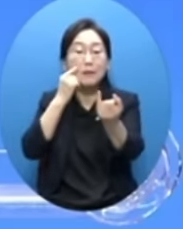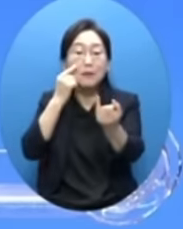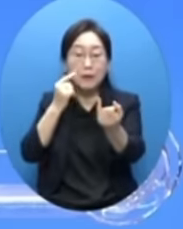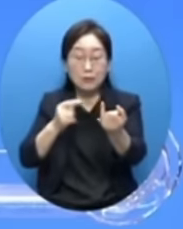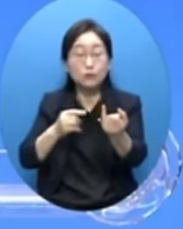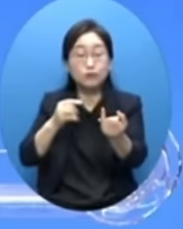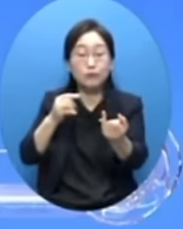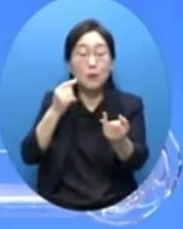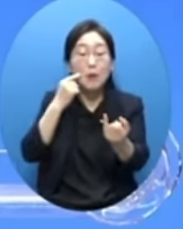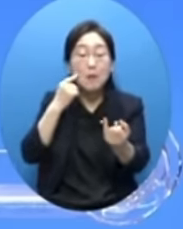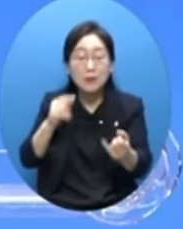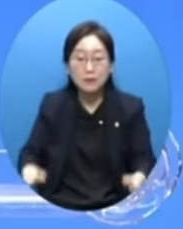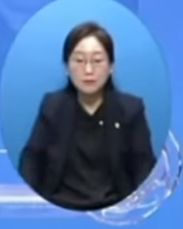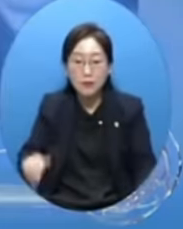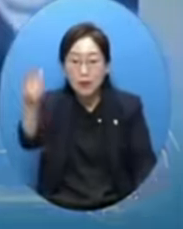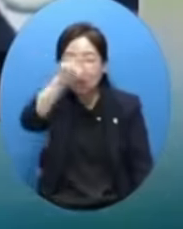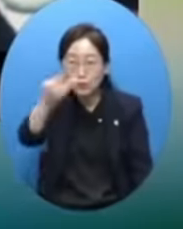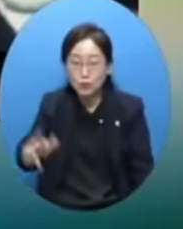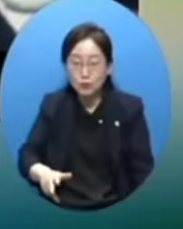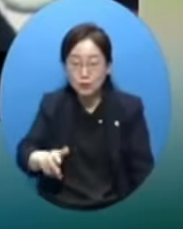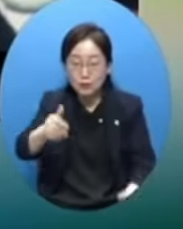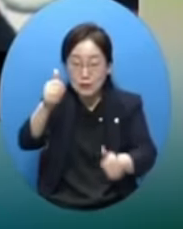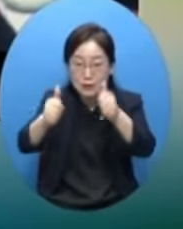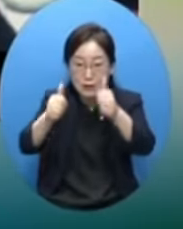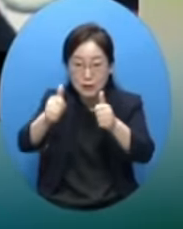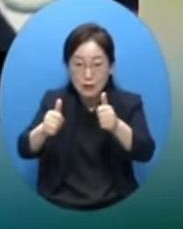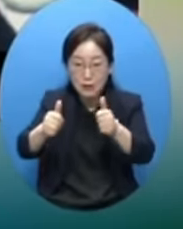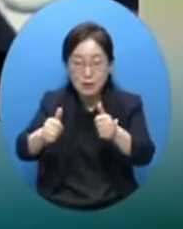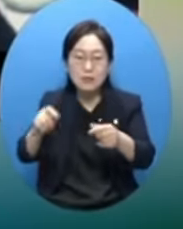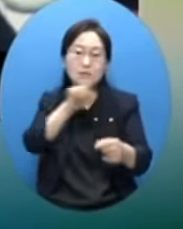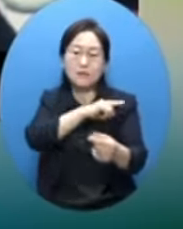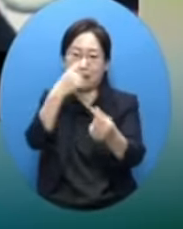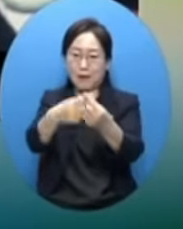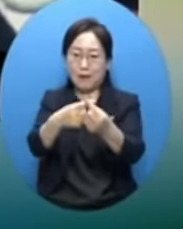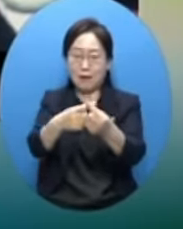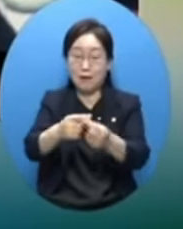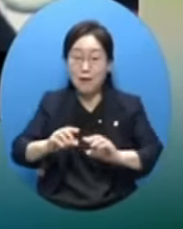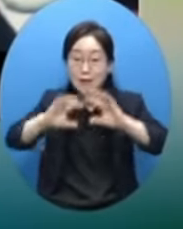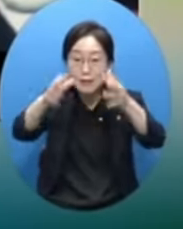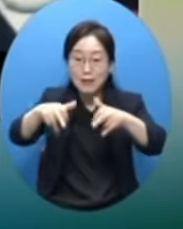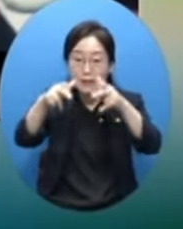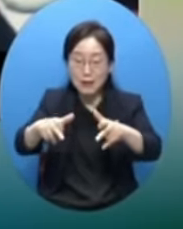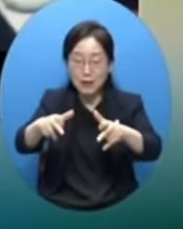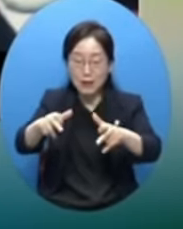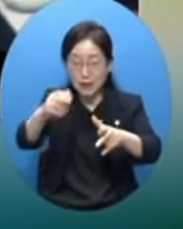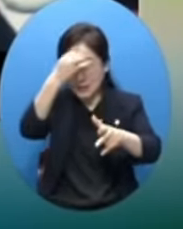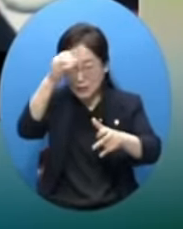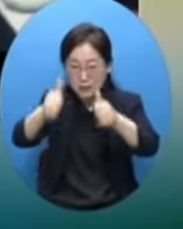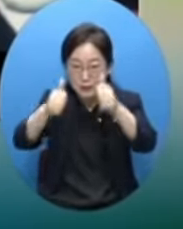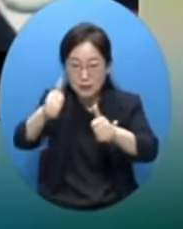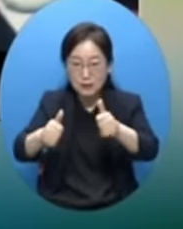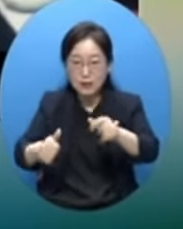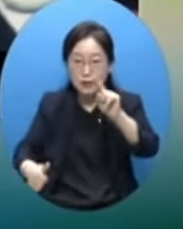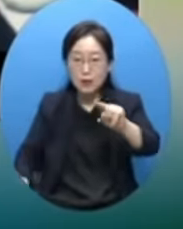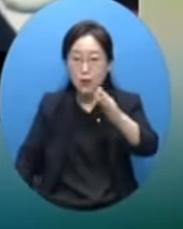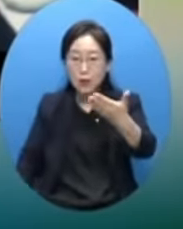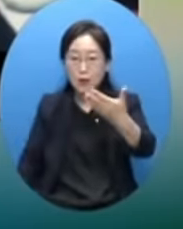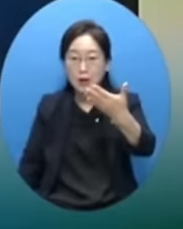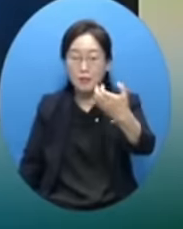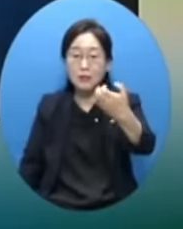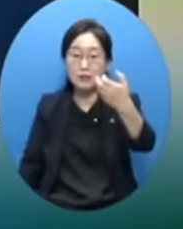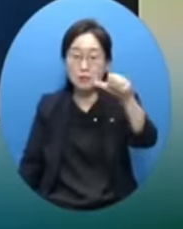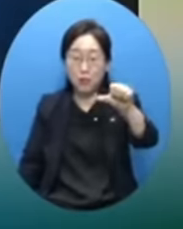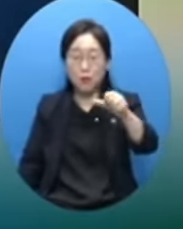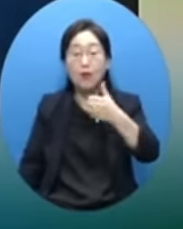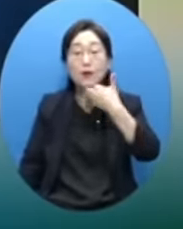나갔더니 전국 장애인 기능 경기대회에서 1등을 합니다. 다시 세계 장애인 경기대회 나가는데 1985년 19살